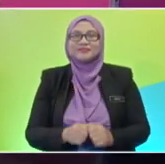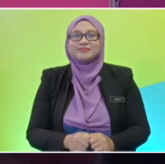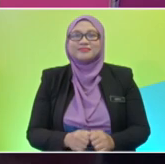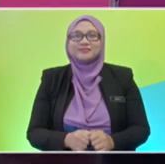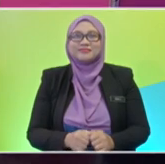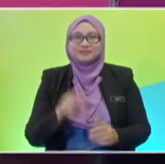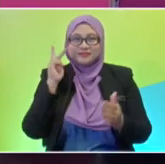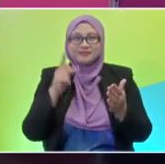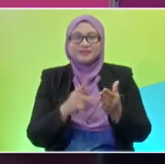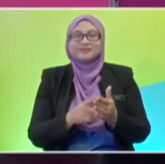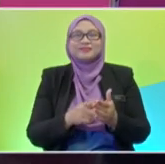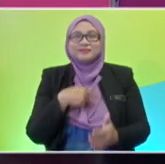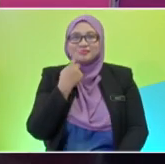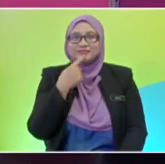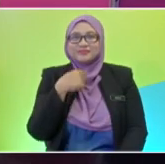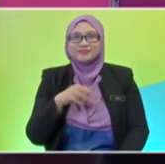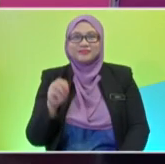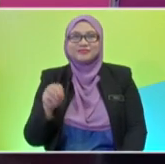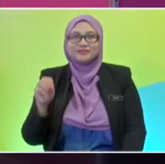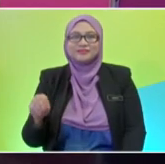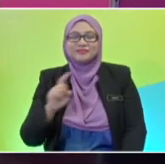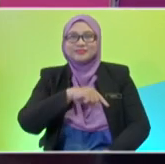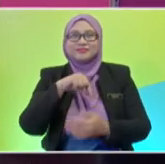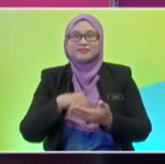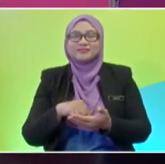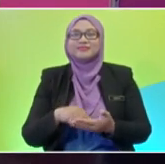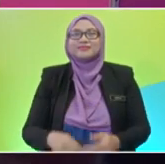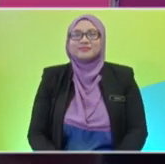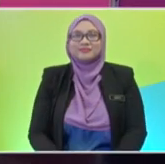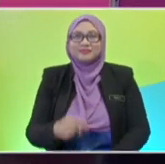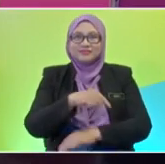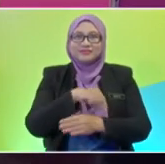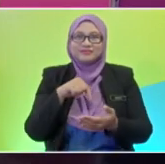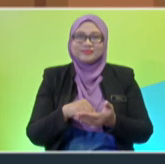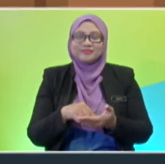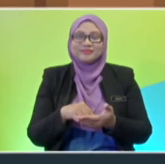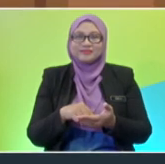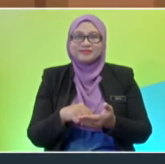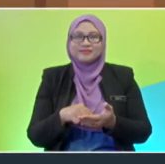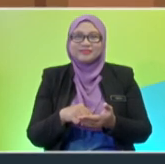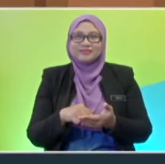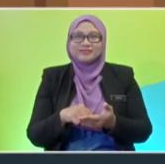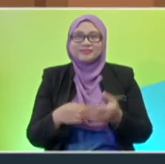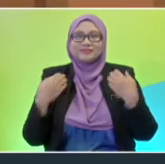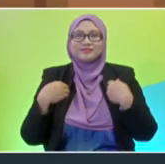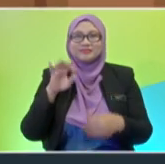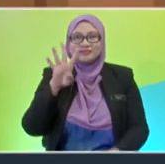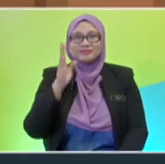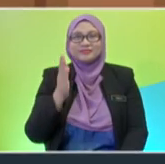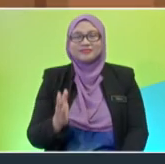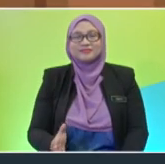sebenarnya Terima kasih baik hari ini akan ditemani oleh empat orang